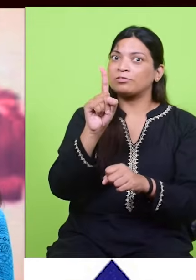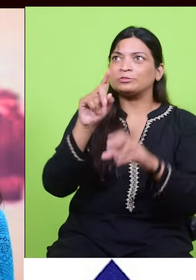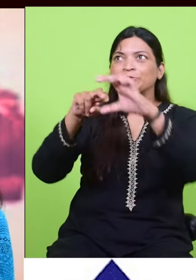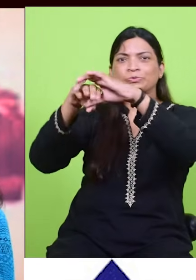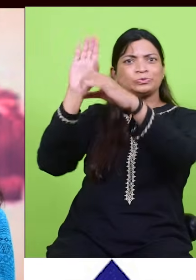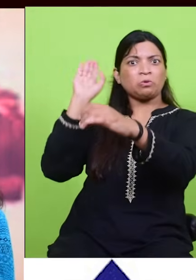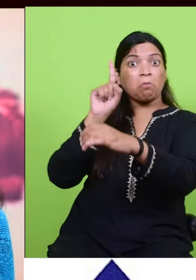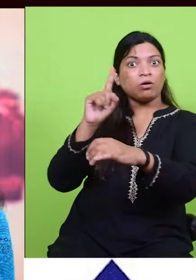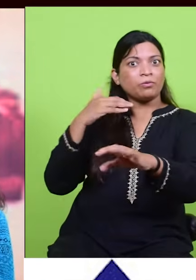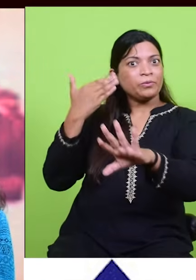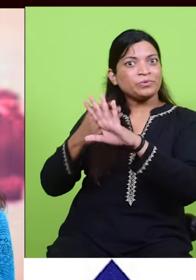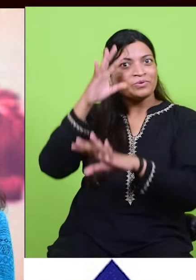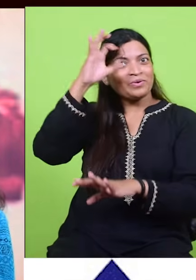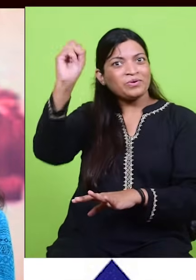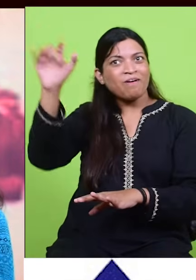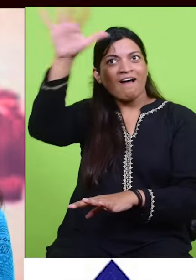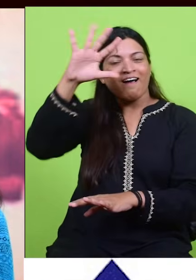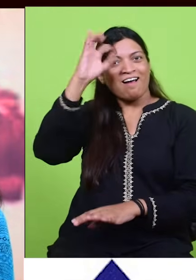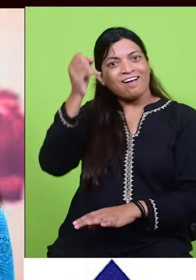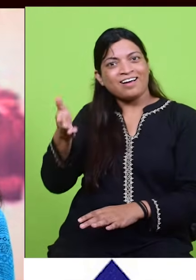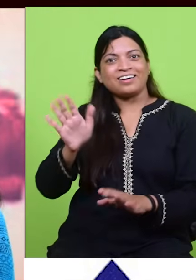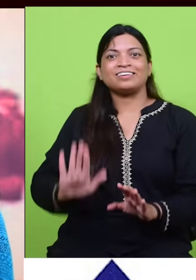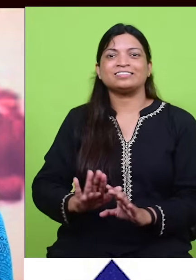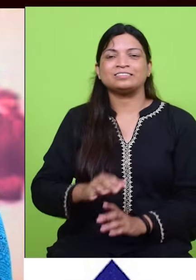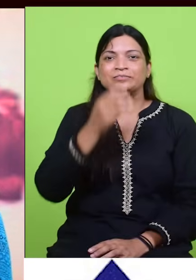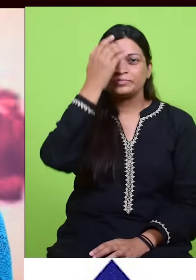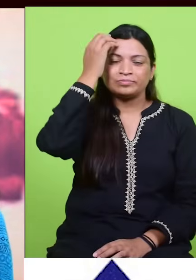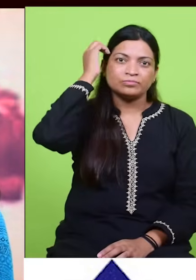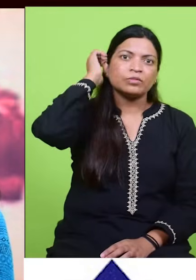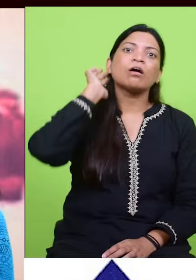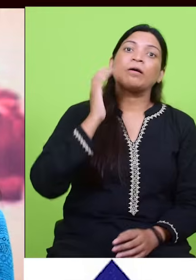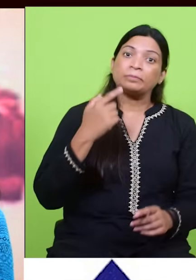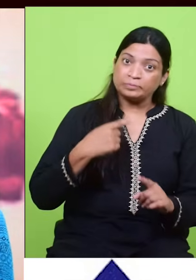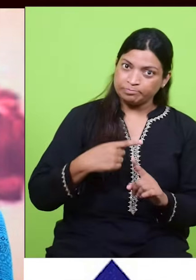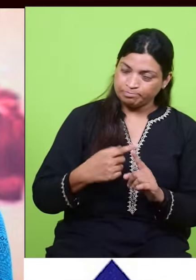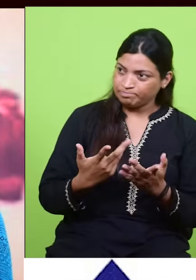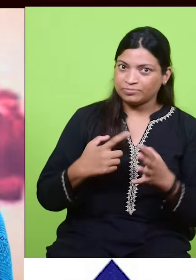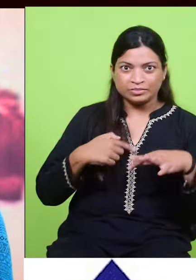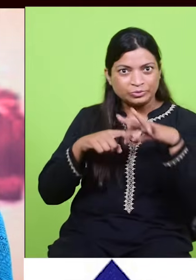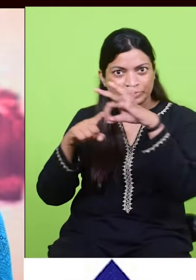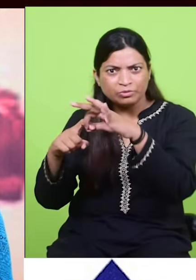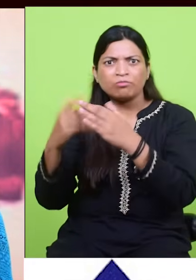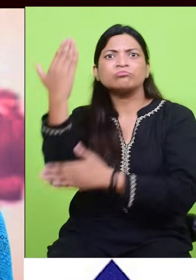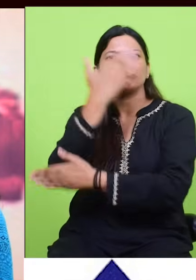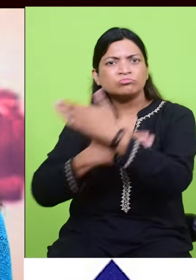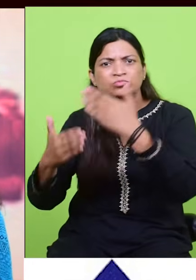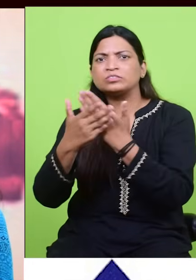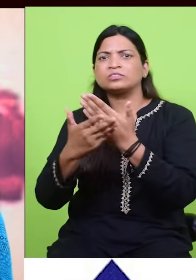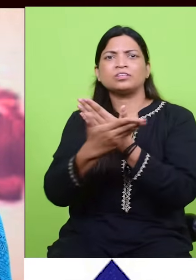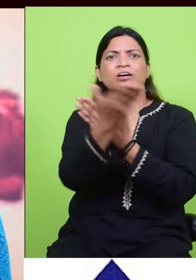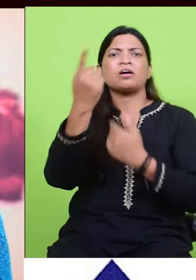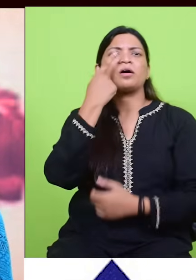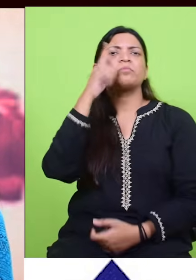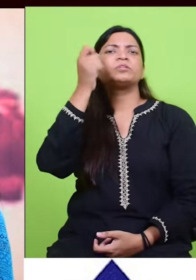15-20 सालों के इसको आए हुए, लेकिन सब याद है उसको वहाँ का। आप बाकी जो पेरेंट्स हैं, जो बहुदिव्यांग या